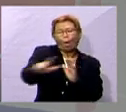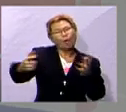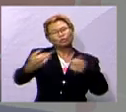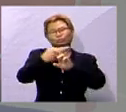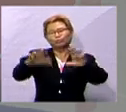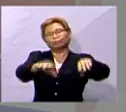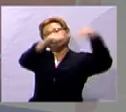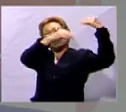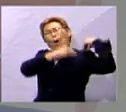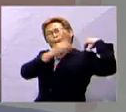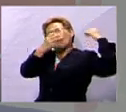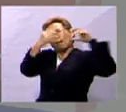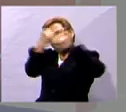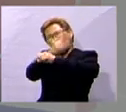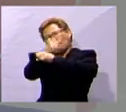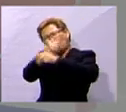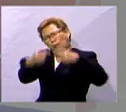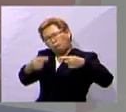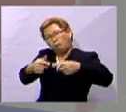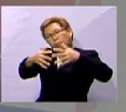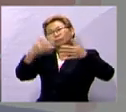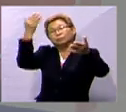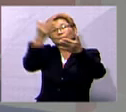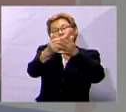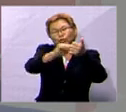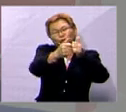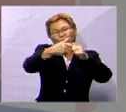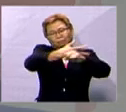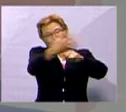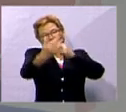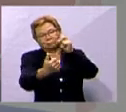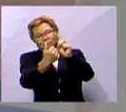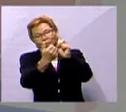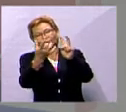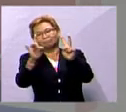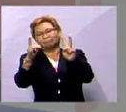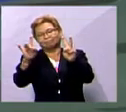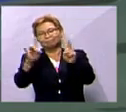untuk menggalas lebih banyak cabaran besar terutama menjelang Sukan Commonwealth tahun depan.